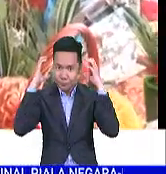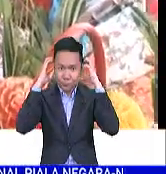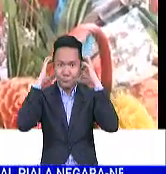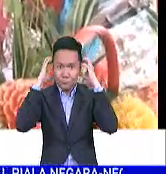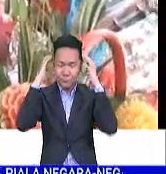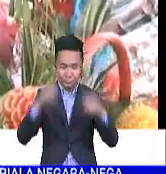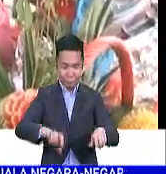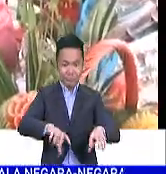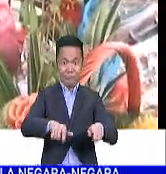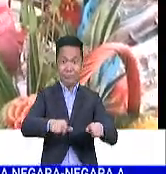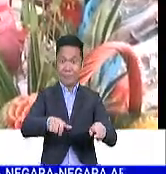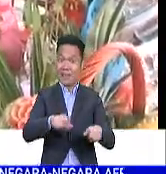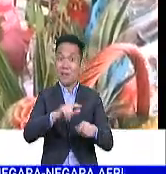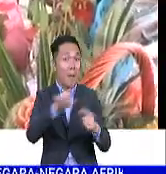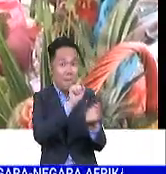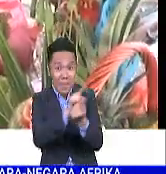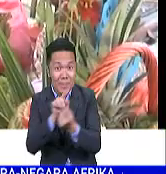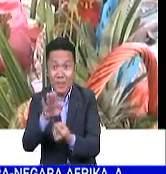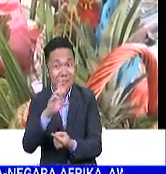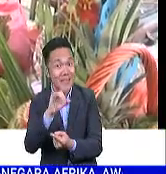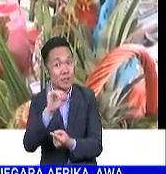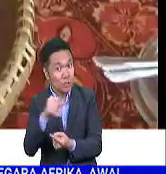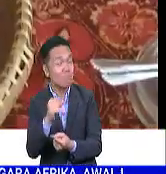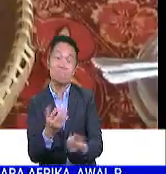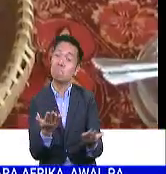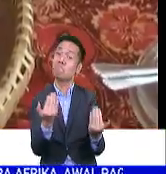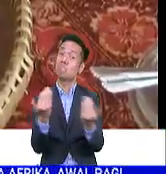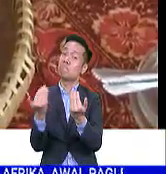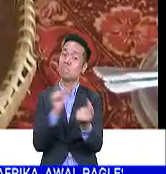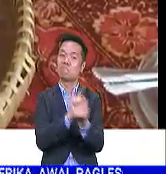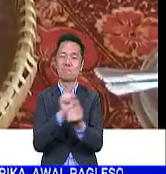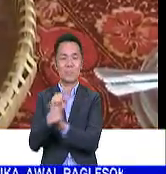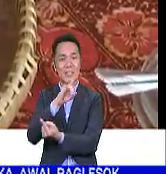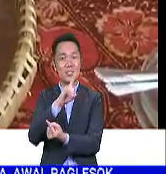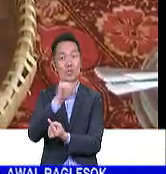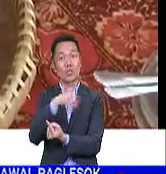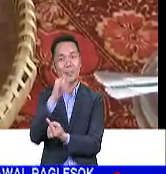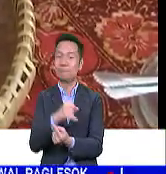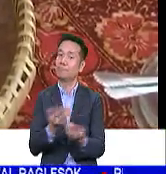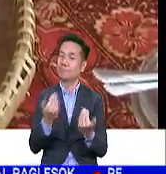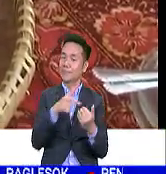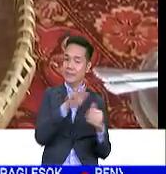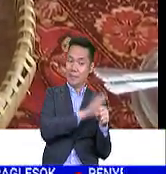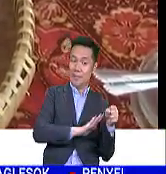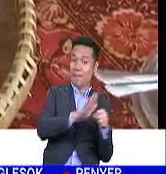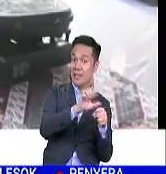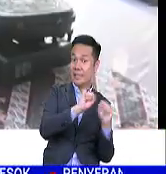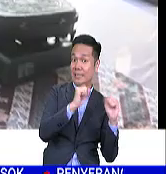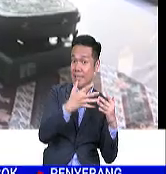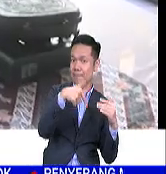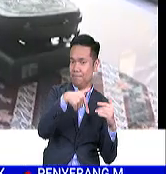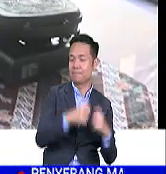tengok, nak pertama nak jumpa dengan DJ kesayangan, boleh datang ramai-ramai ke perkarangan Stadium Tun Abdul Razak Jengka